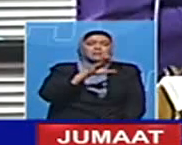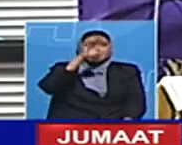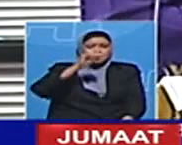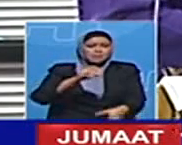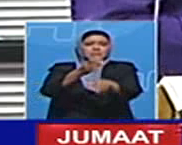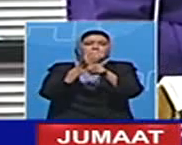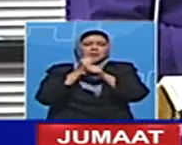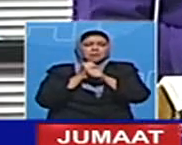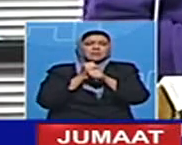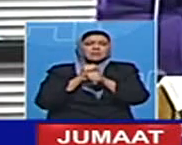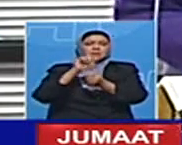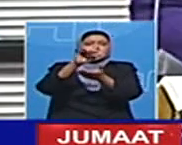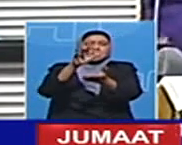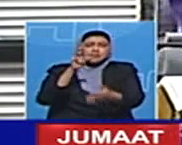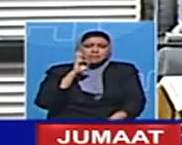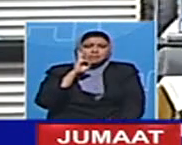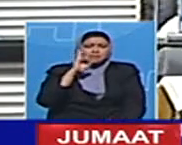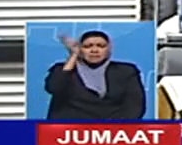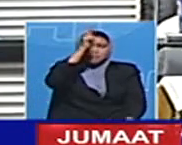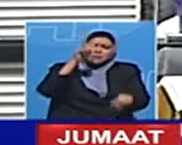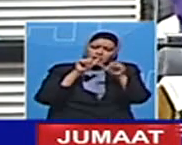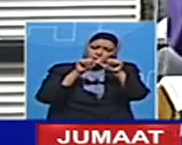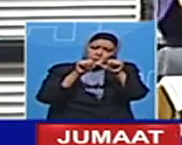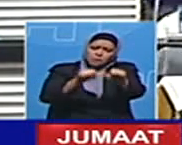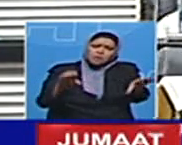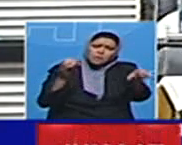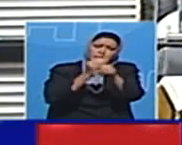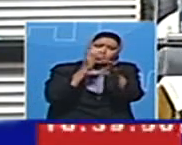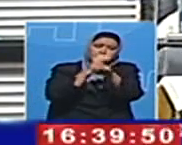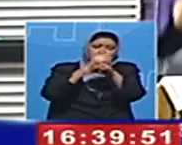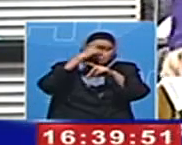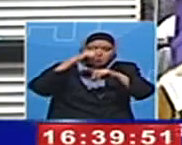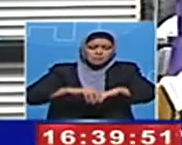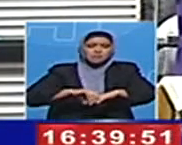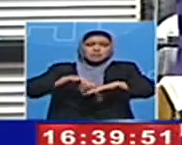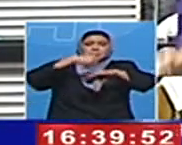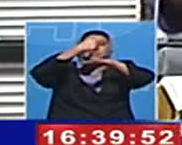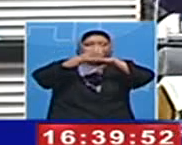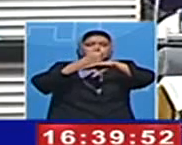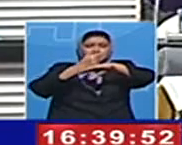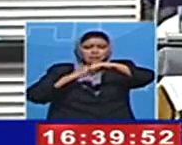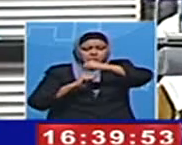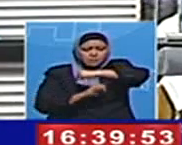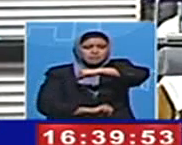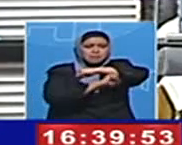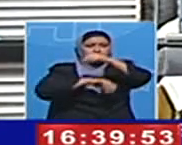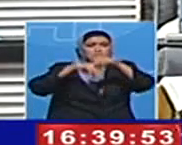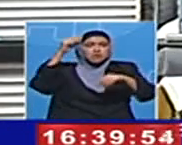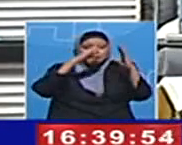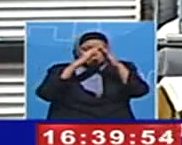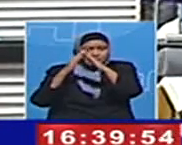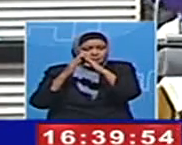Kerajaan akan terus melaksanakan usaha pembangunan infrastruktur kawasan luar Bandar seperti berikut pertama